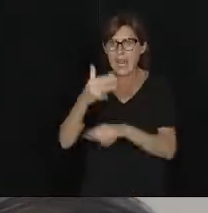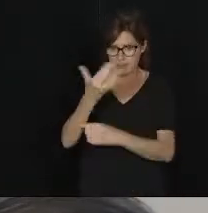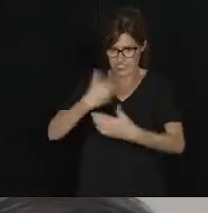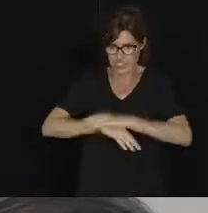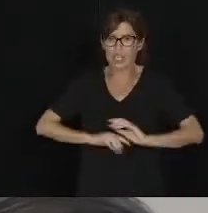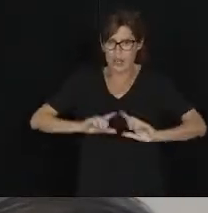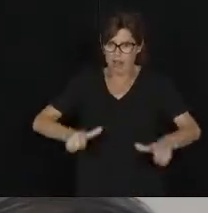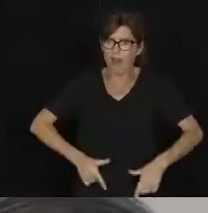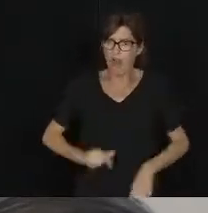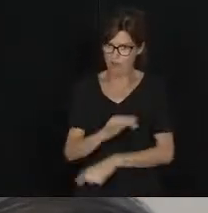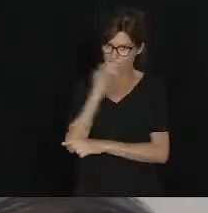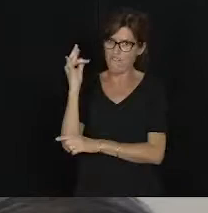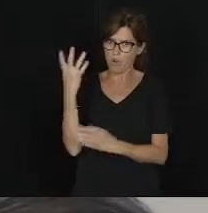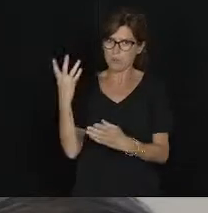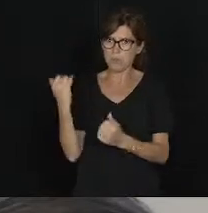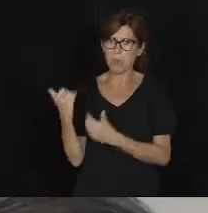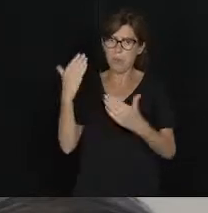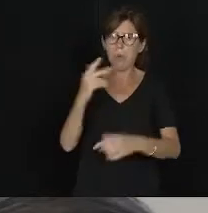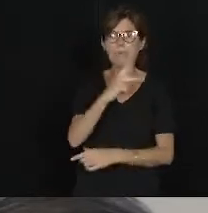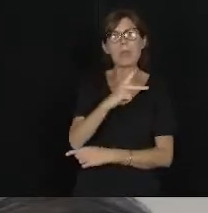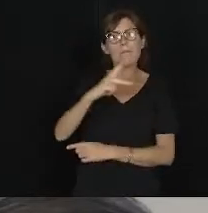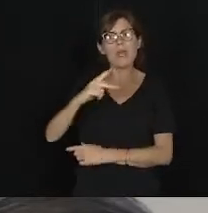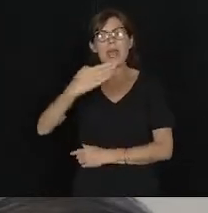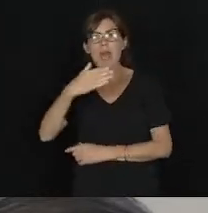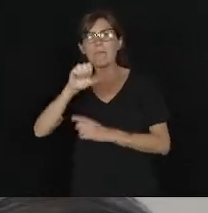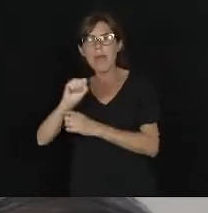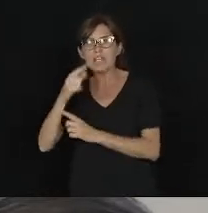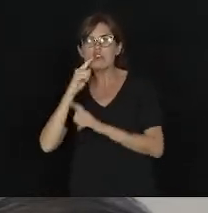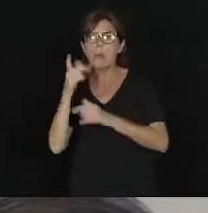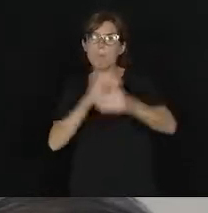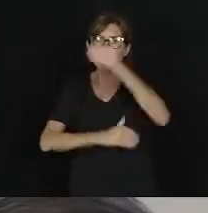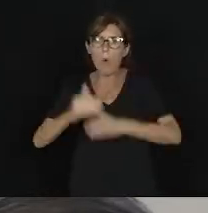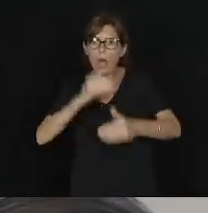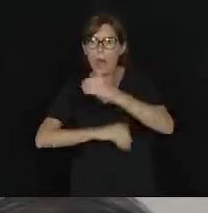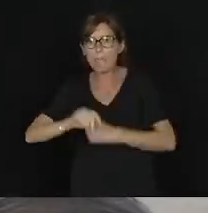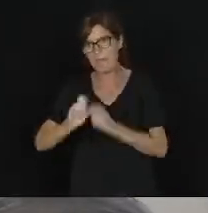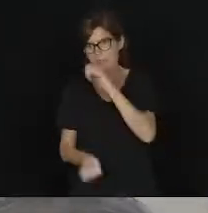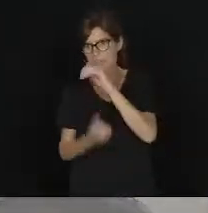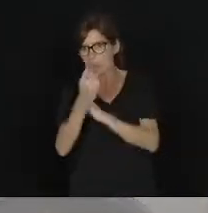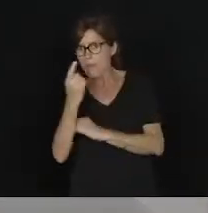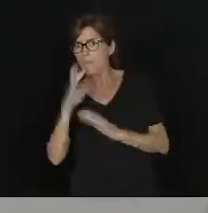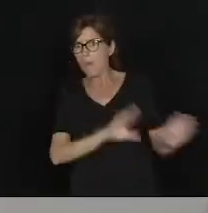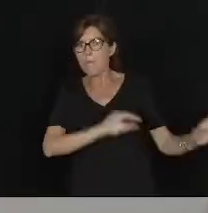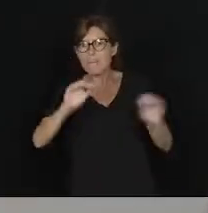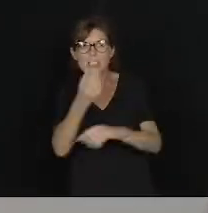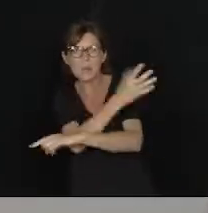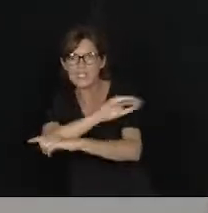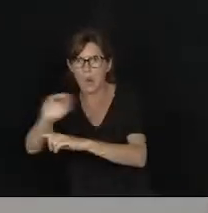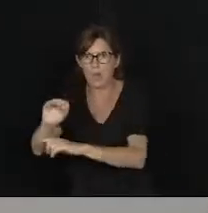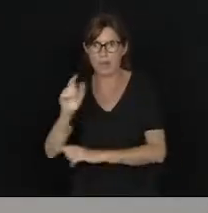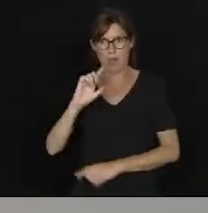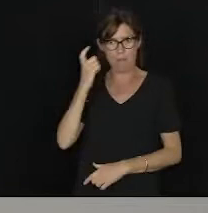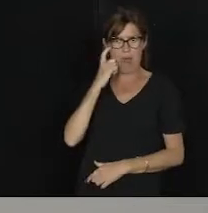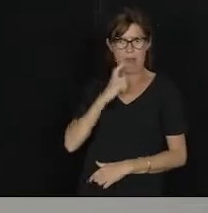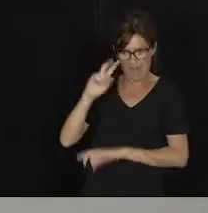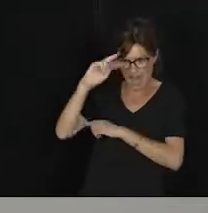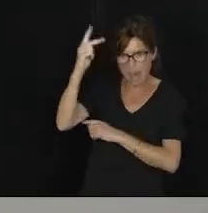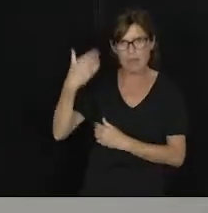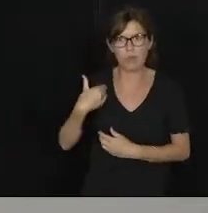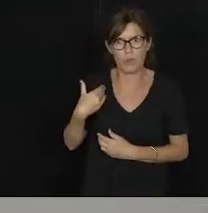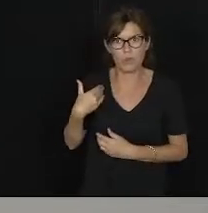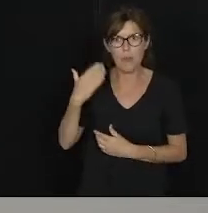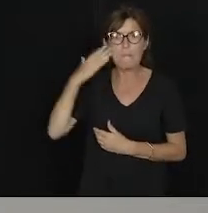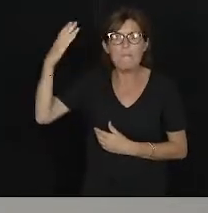écoles françaises des nouveaux PPMS, là, les plans particuliers de mise en sûreté, semble marquer de nombreux élèves, hein, forcés désormais de modifier les réflexes